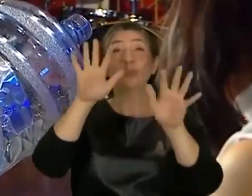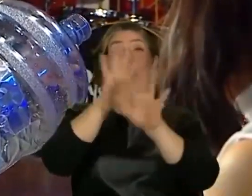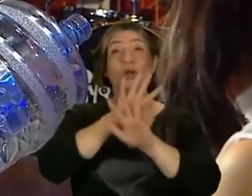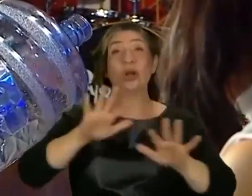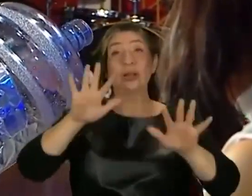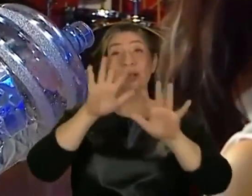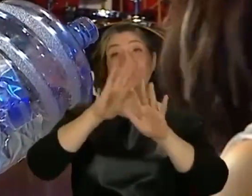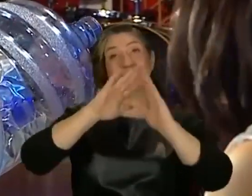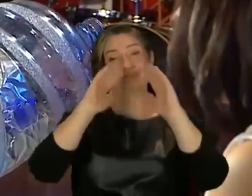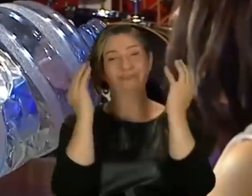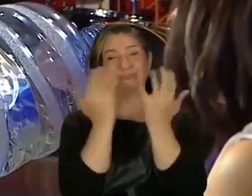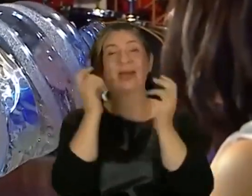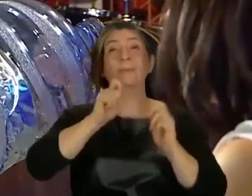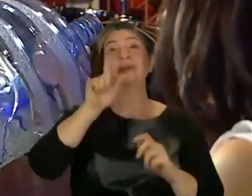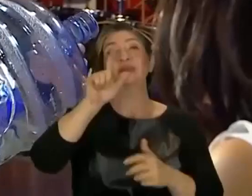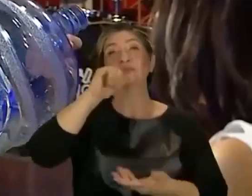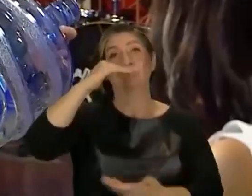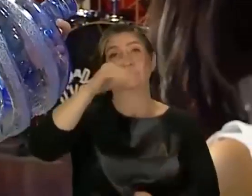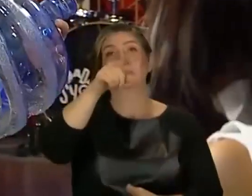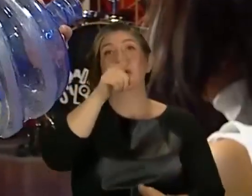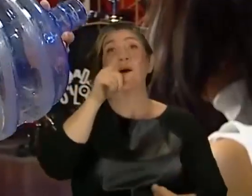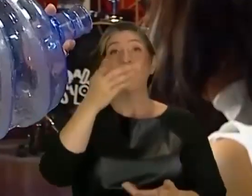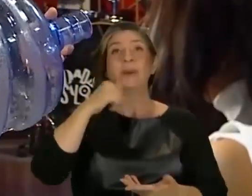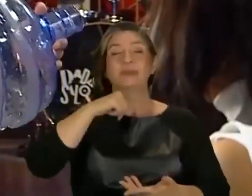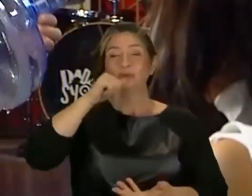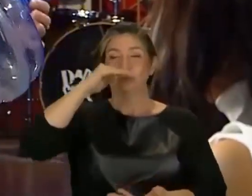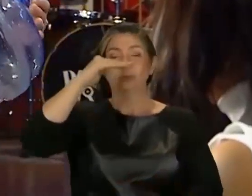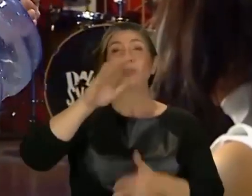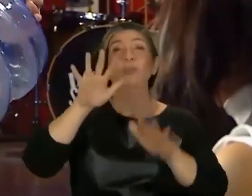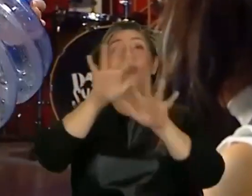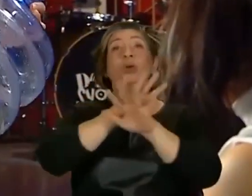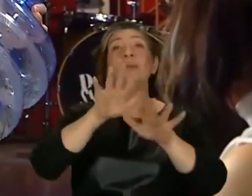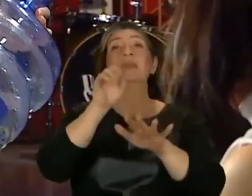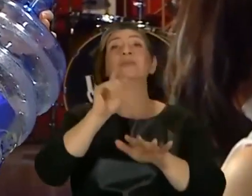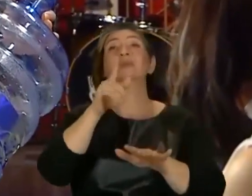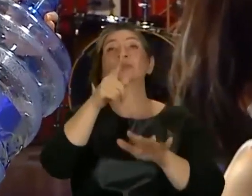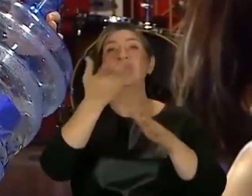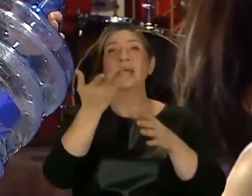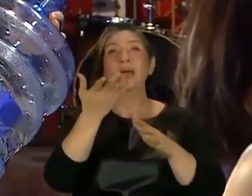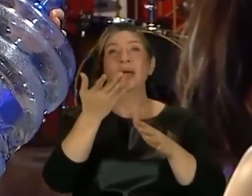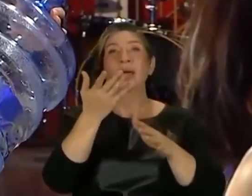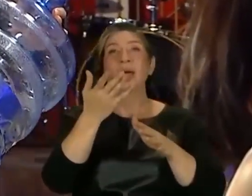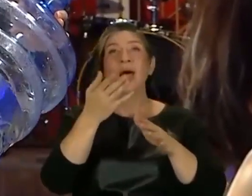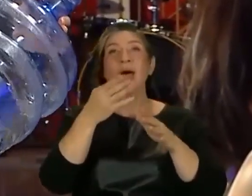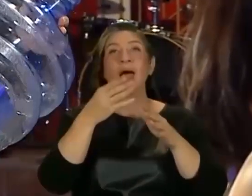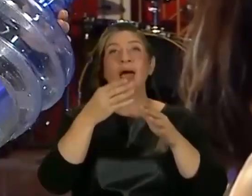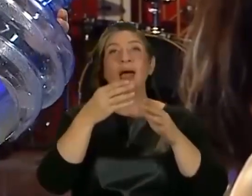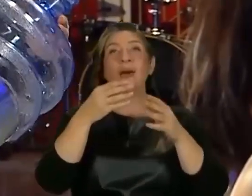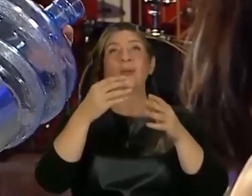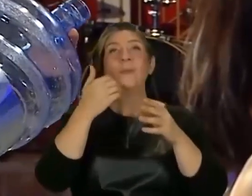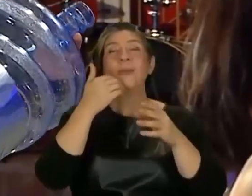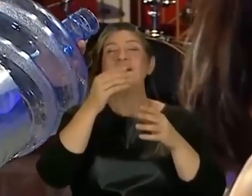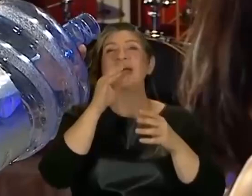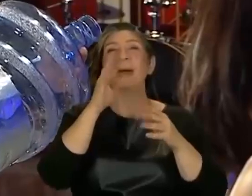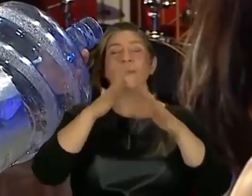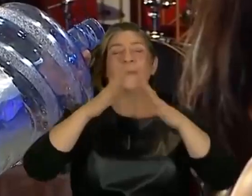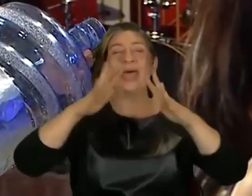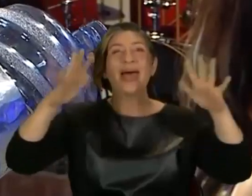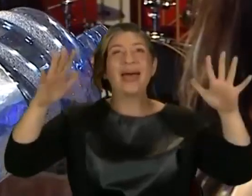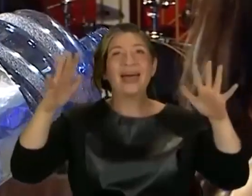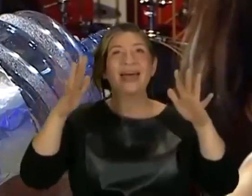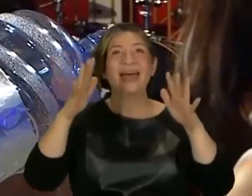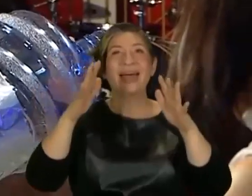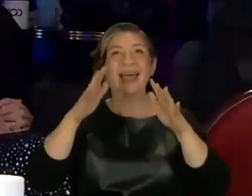da blurlamak zorunda kalıyoruz. Ama biz bidonu blurlamadık. Ne yaptık? Bunun adı neydi? Alüminyum folyo. Alüminyum